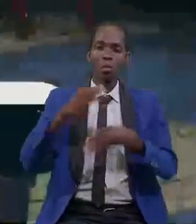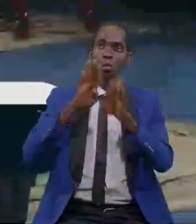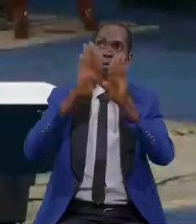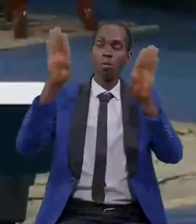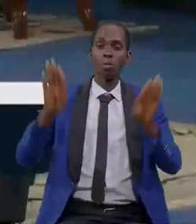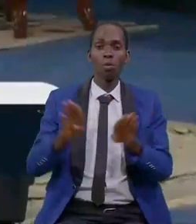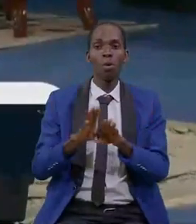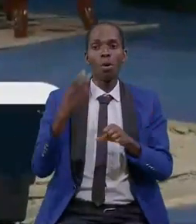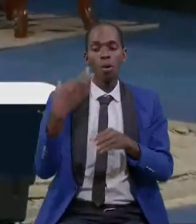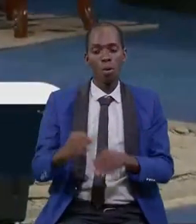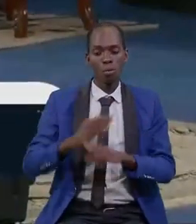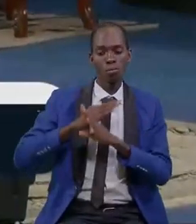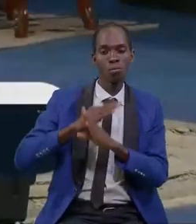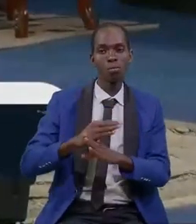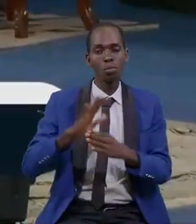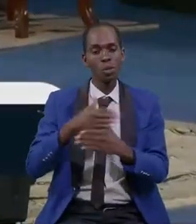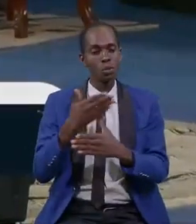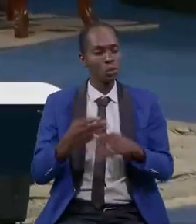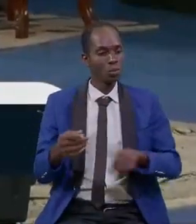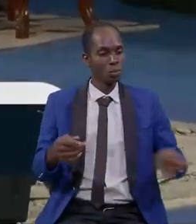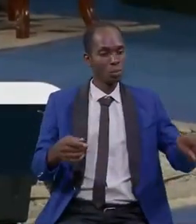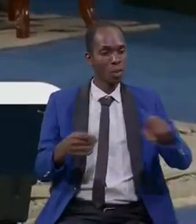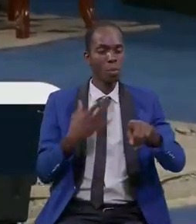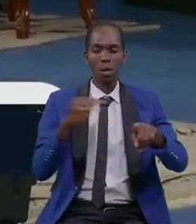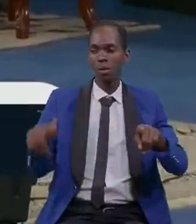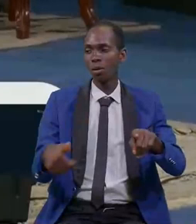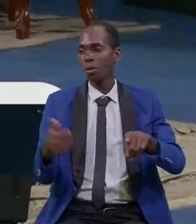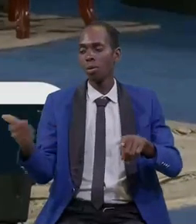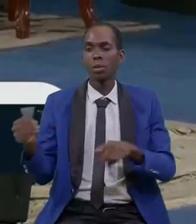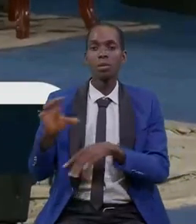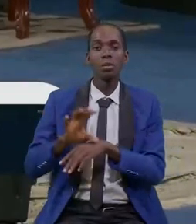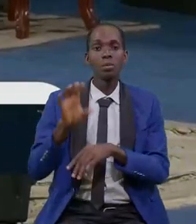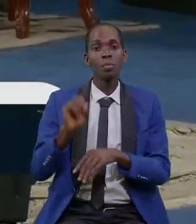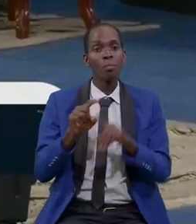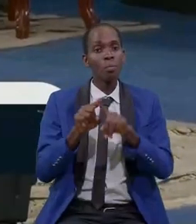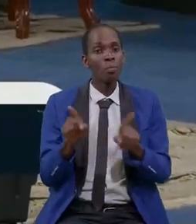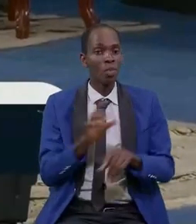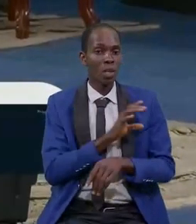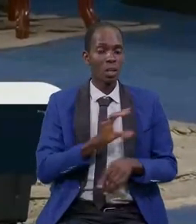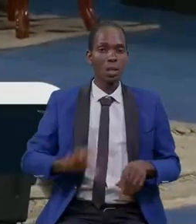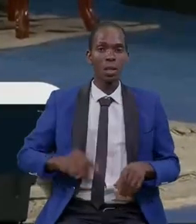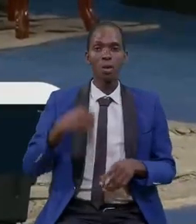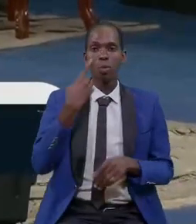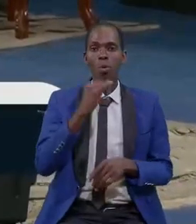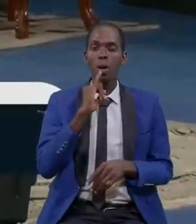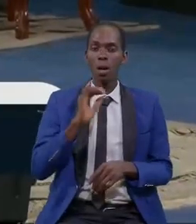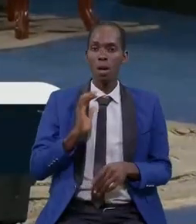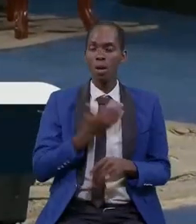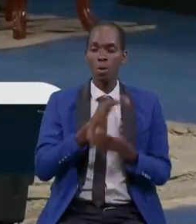entre eux et le reste de l'assemblée. Mais Christ, qui est notre paix, a